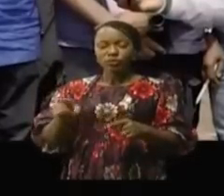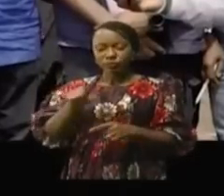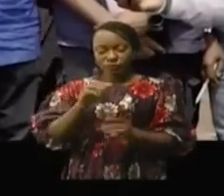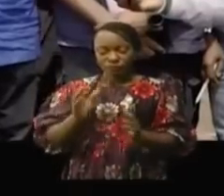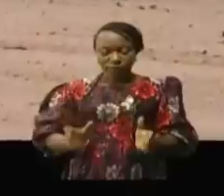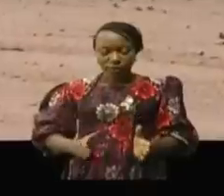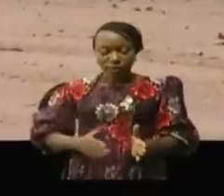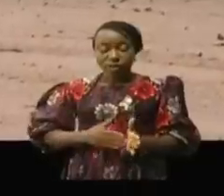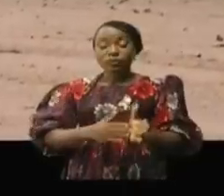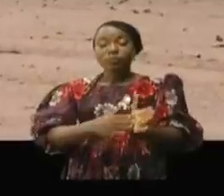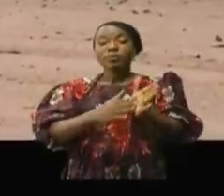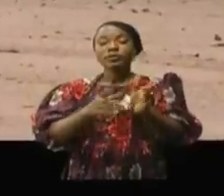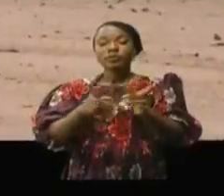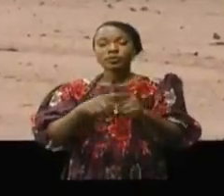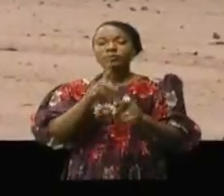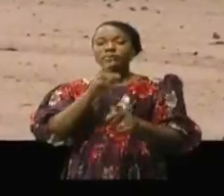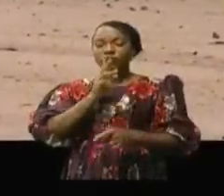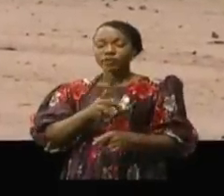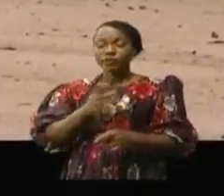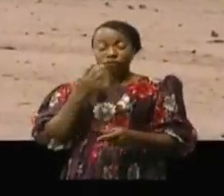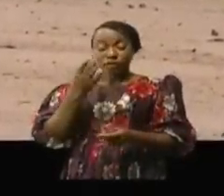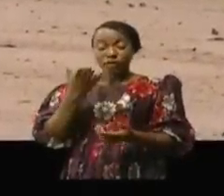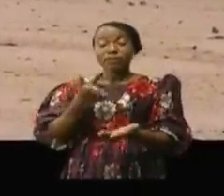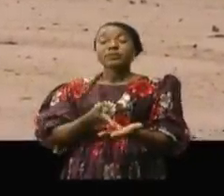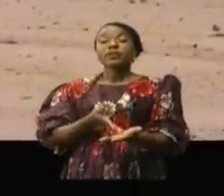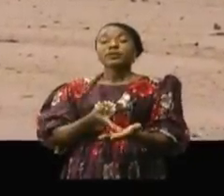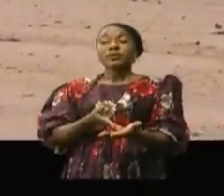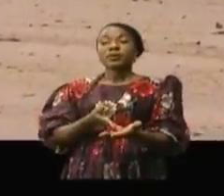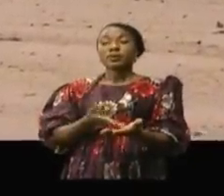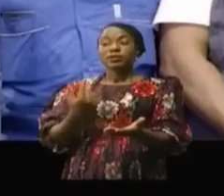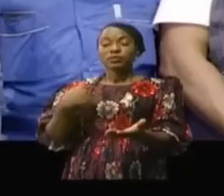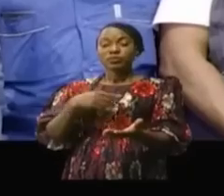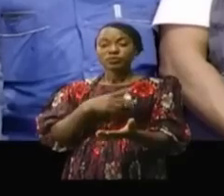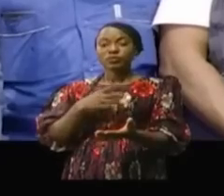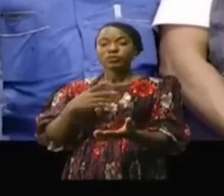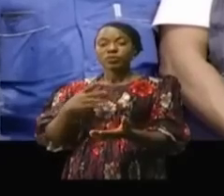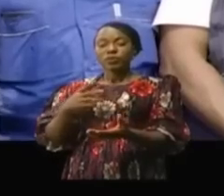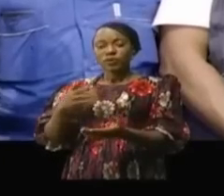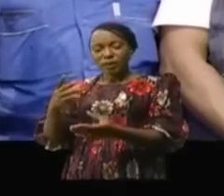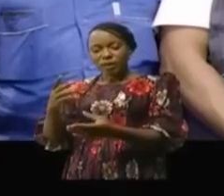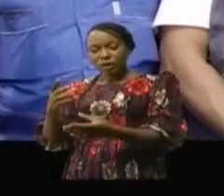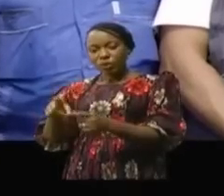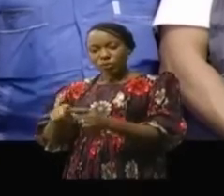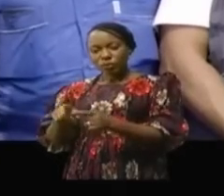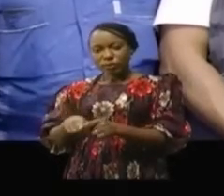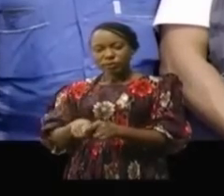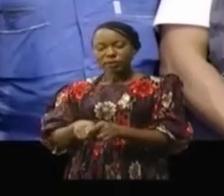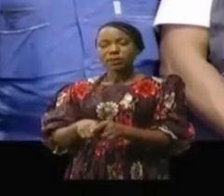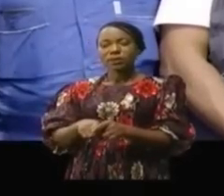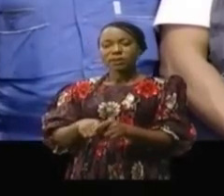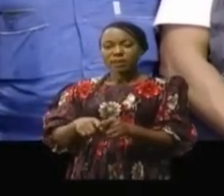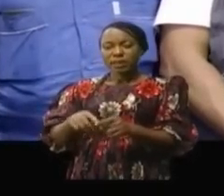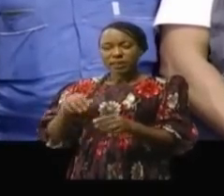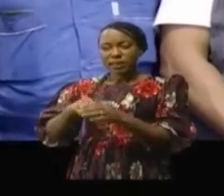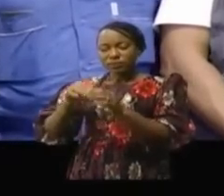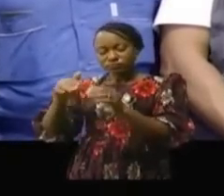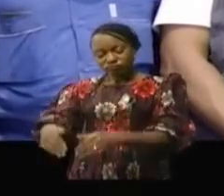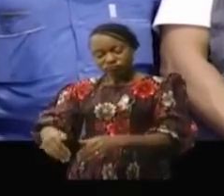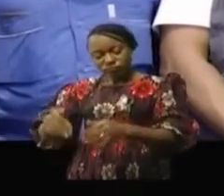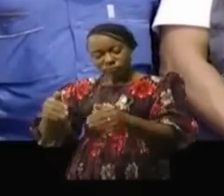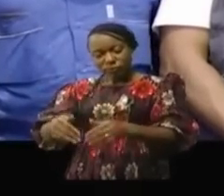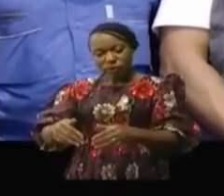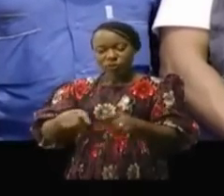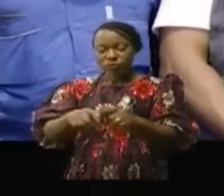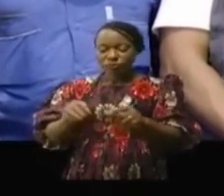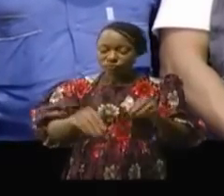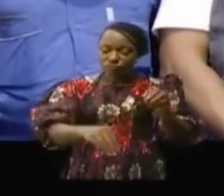comme il se doit. Voilà ce qui se réalise. Ici, on fait la multiplication et puis on va aller dans le champ pour planter